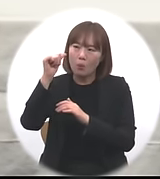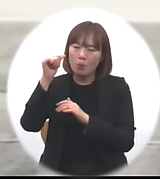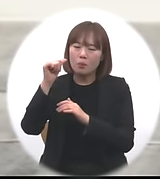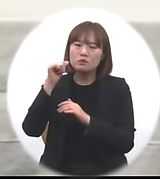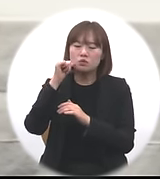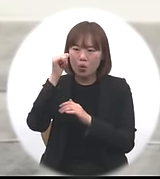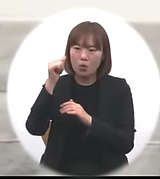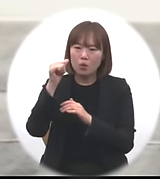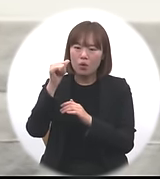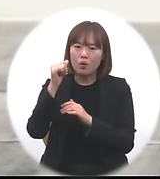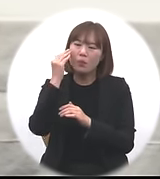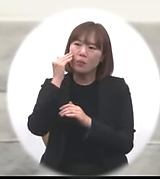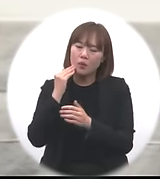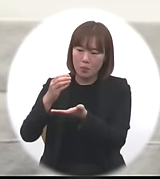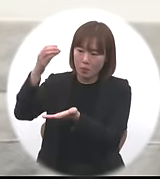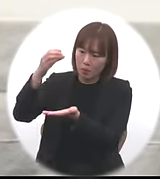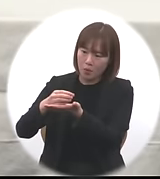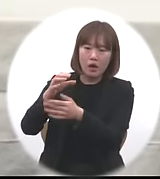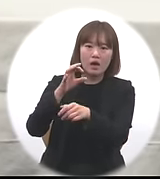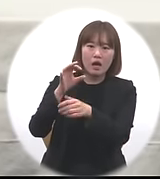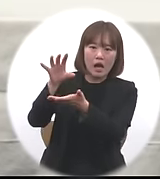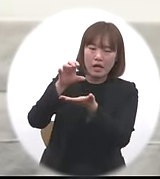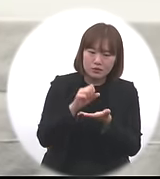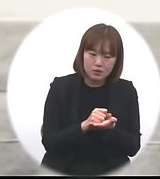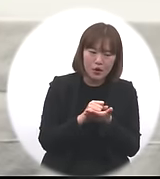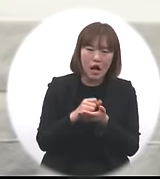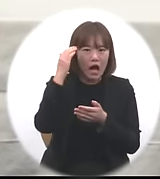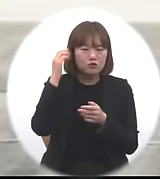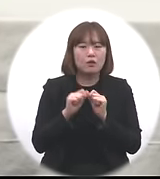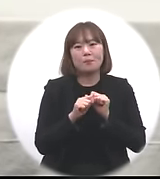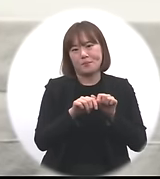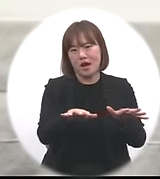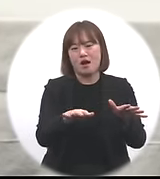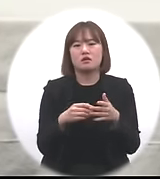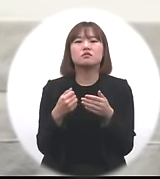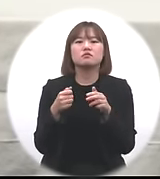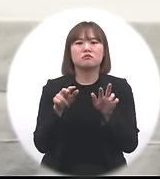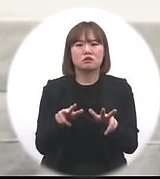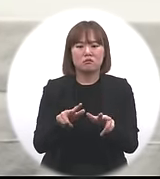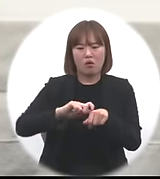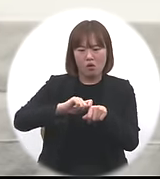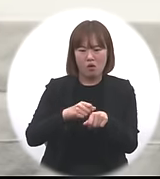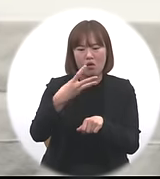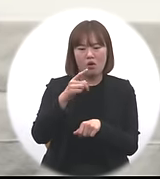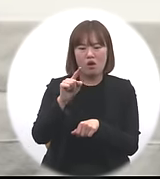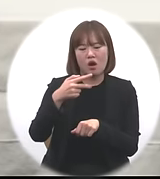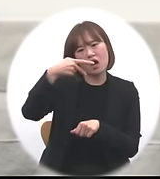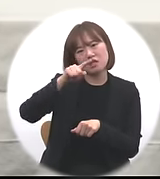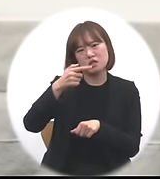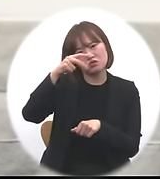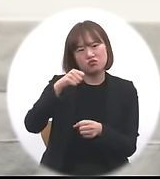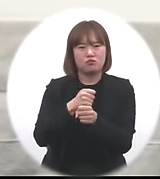오면서 초록색 병을 흔들기 다니기 시작합니다. 그때부터 저게 무슨 대단한 문명인 것처럼 우리나라에 퍼져들기 시작했고, 지금은